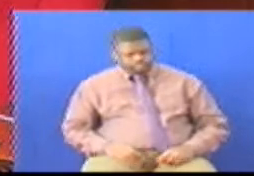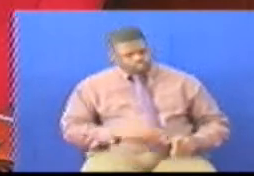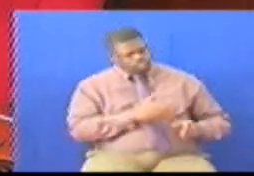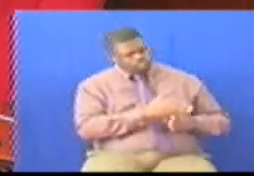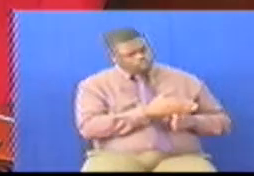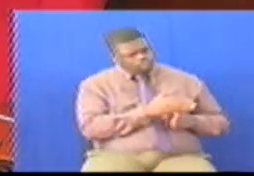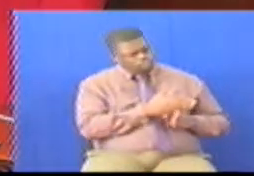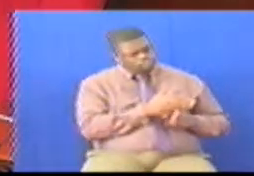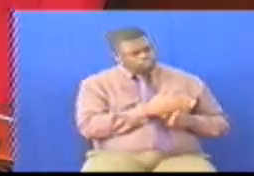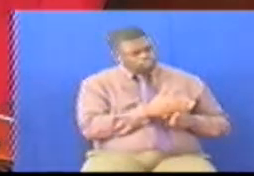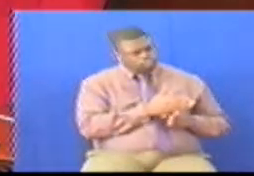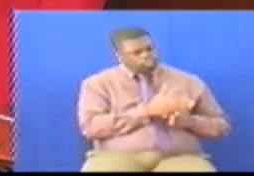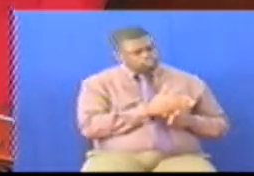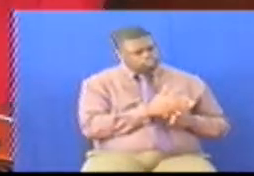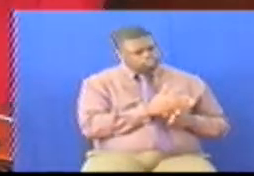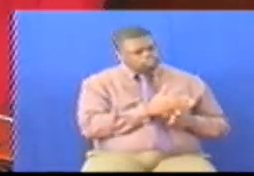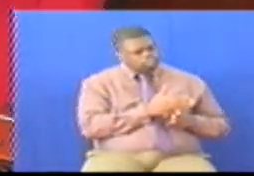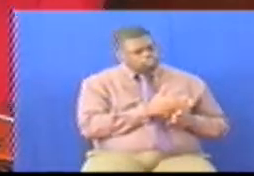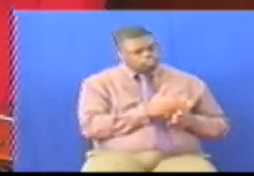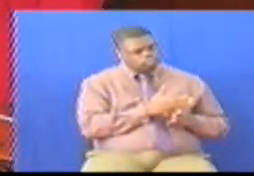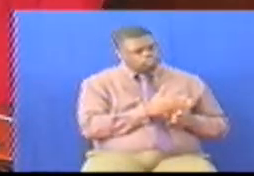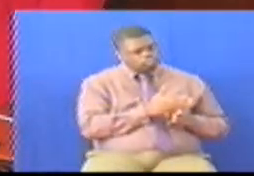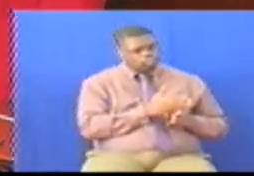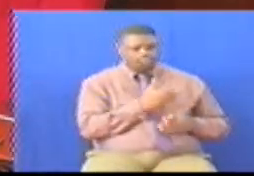ambalo ni swala